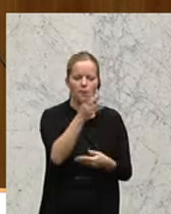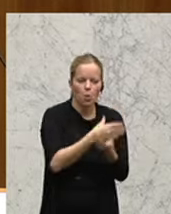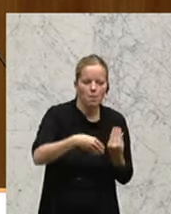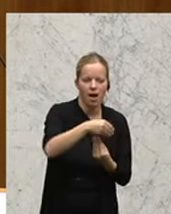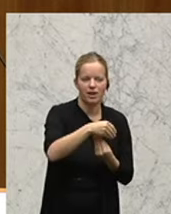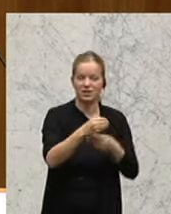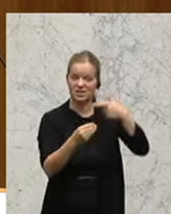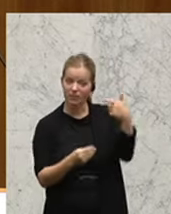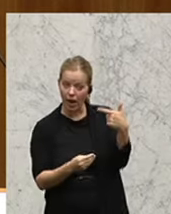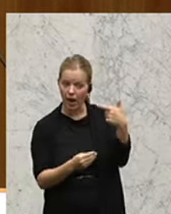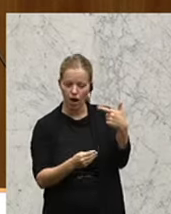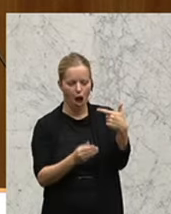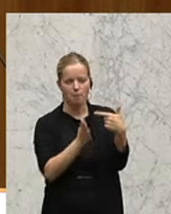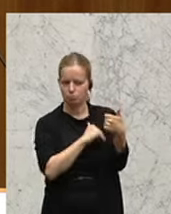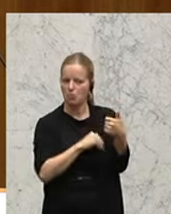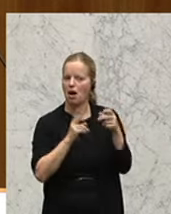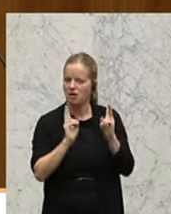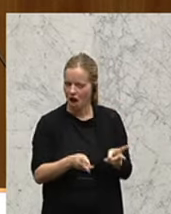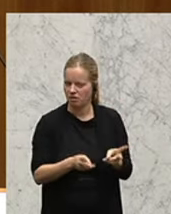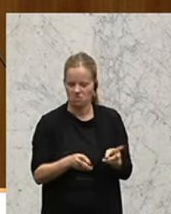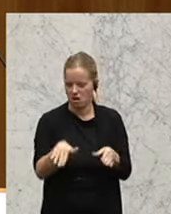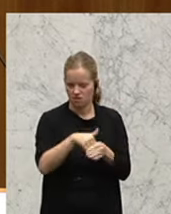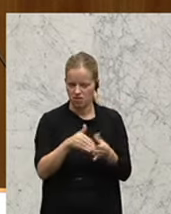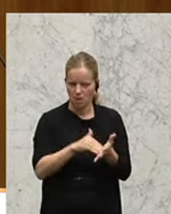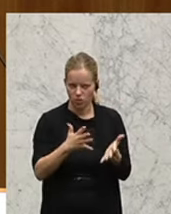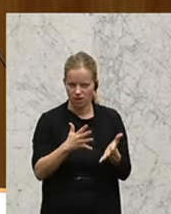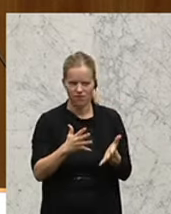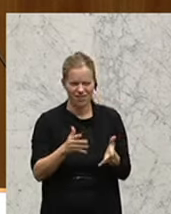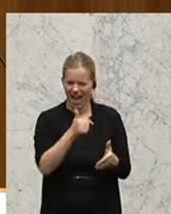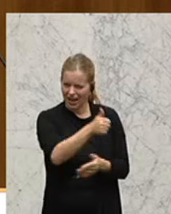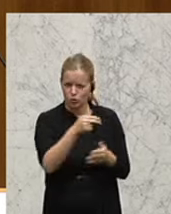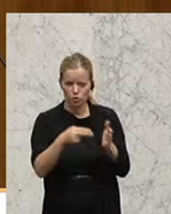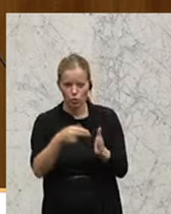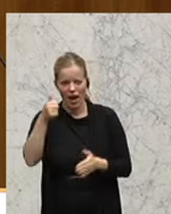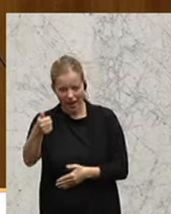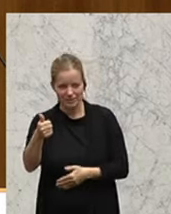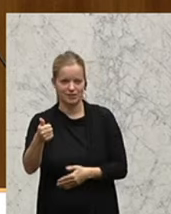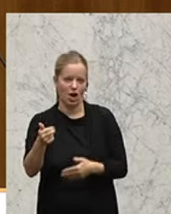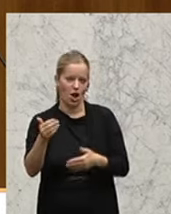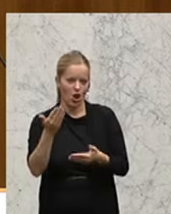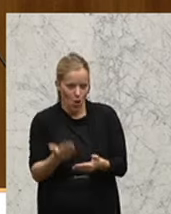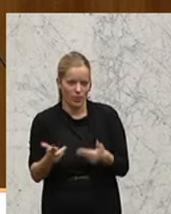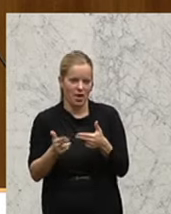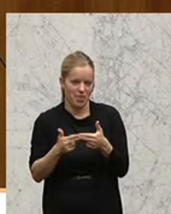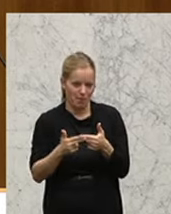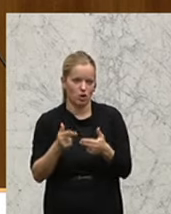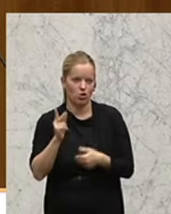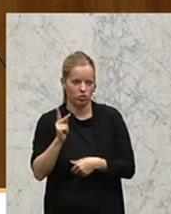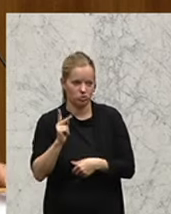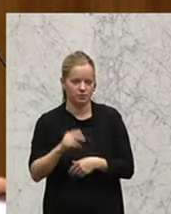auch ersatzlos streichen, das sind 1:1 Lohnnebenkosten, und dass die Wirtschaftskammer genug Speck am Gürtel hat, das wissen wir